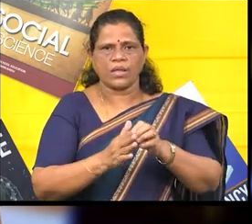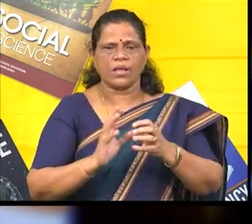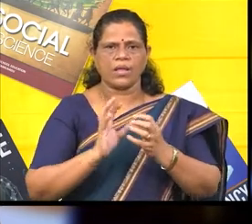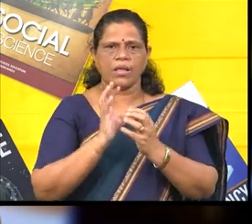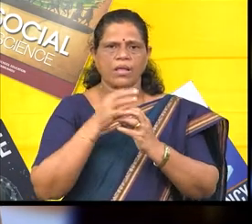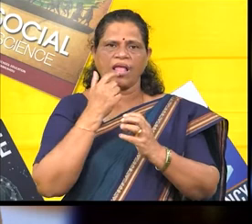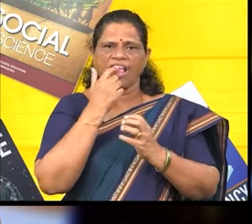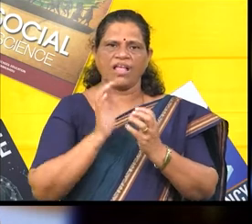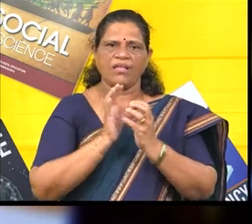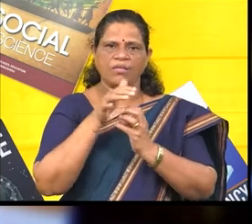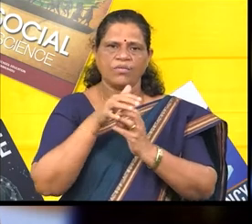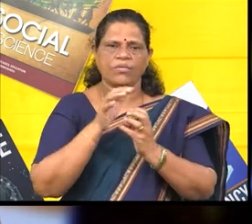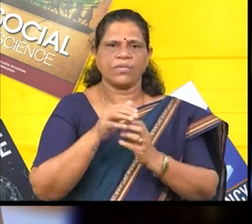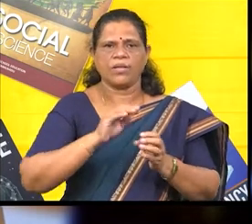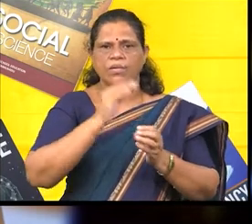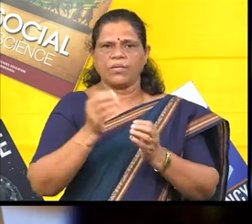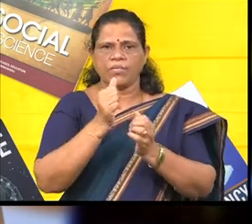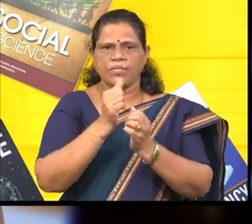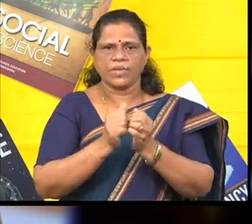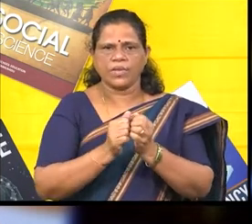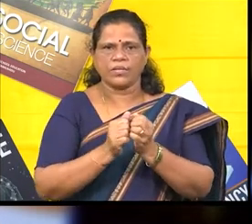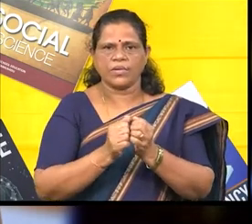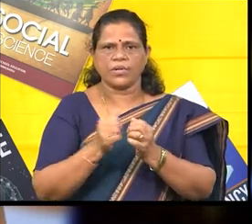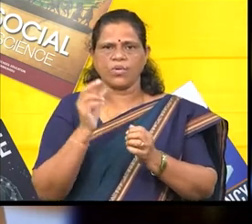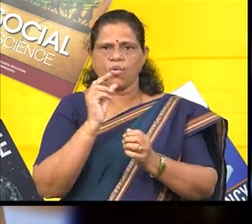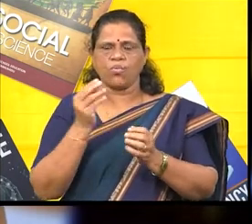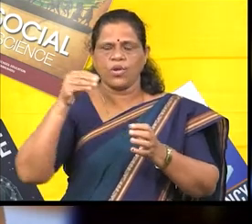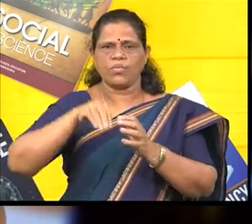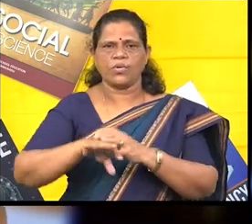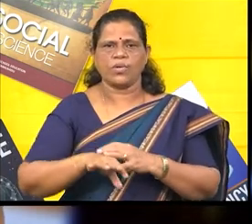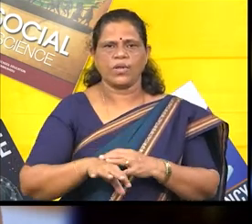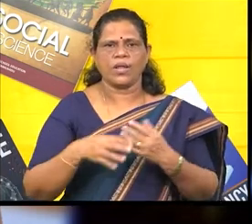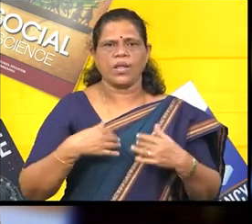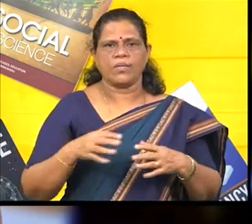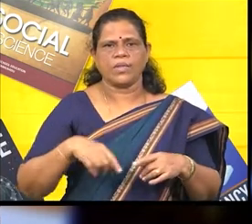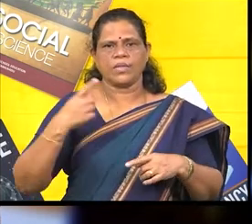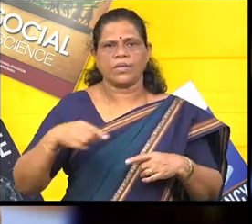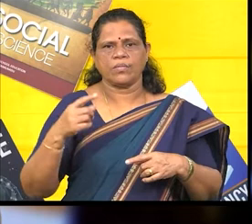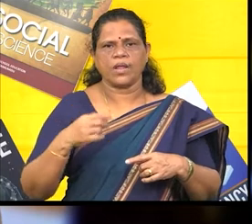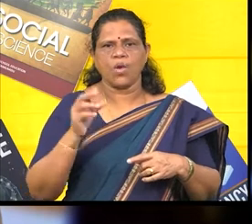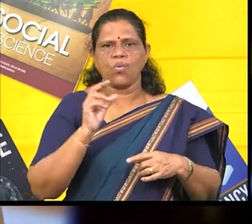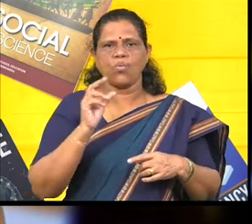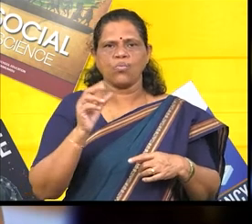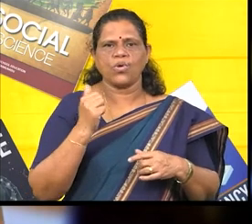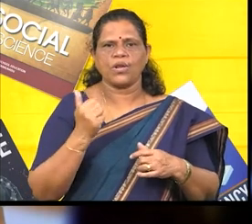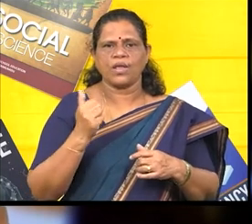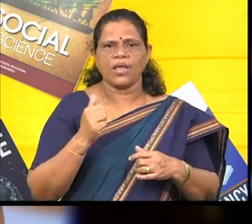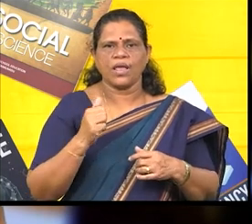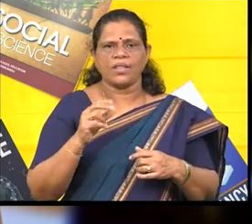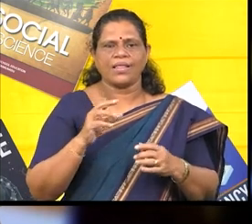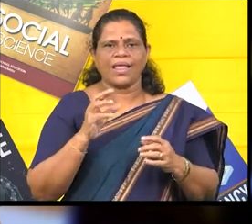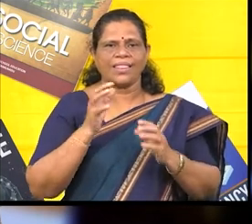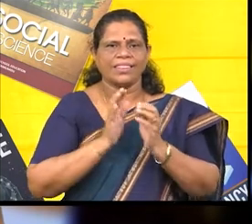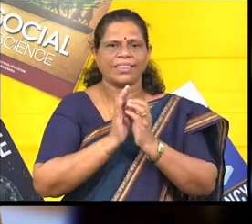அரை மூடி தேங்காயை பயன்படுத்திய பிறகு மீதி அரை மூடி தேங்காய் என்ன பண்ணுறோம், ஒரு உப்பில் போட்டு வைக்கிறோம். அப்போ அது நம்ம அன்றாடம் பார்க்கோம். உப்புங்கிறது என்னன்னா